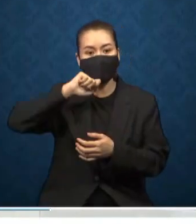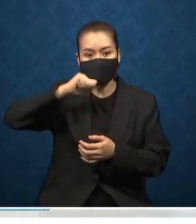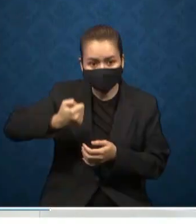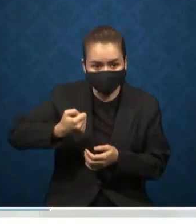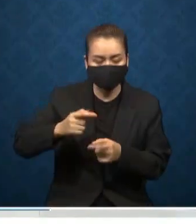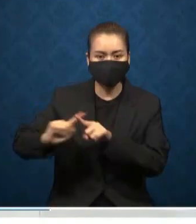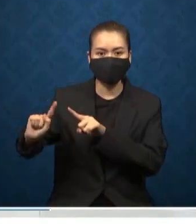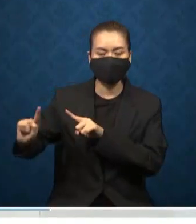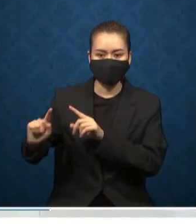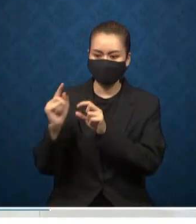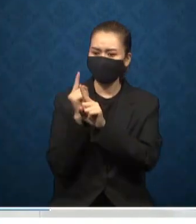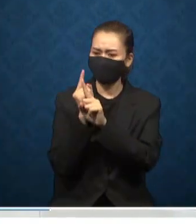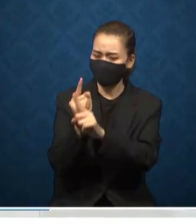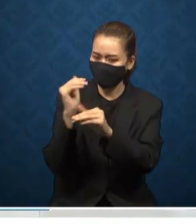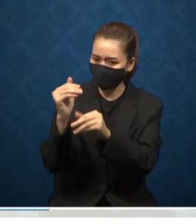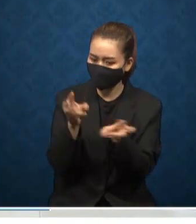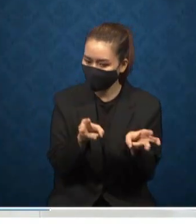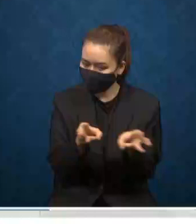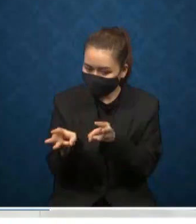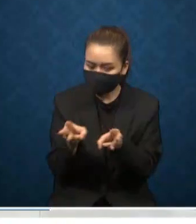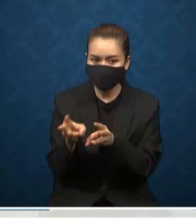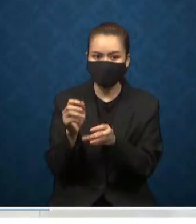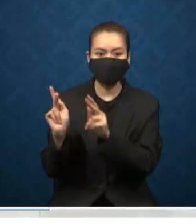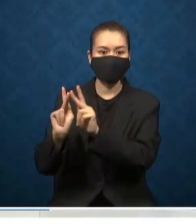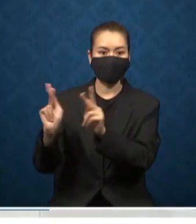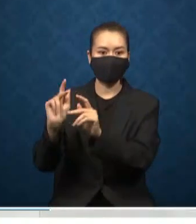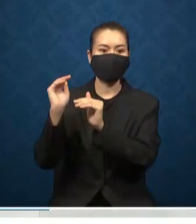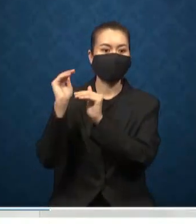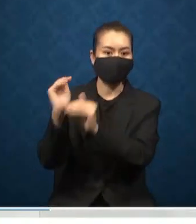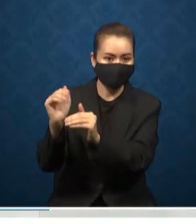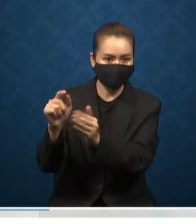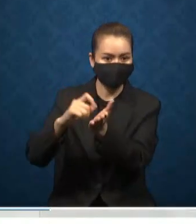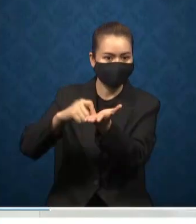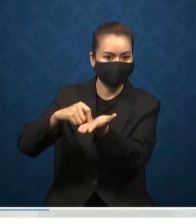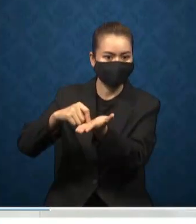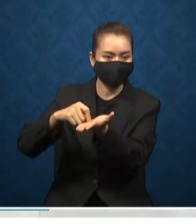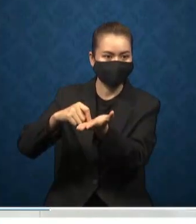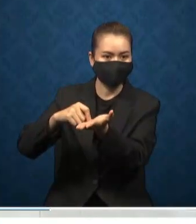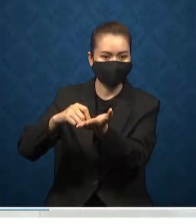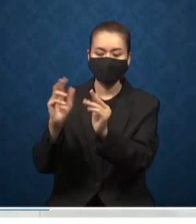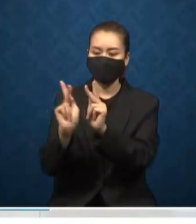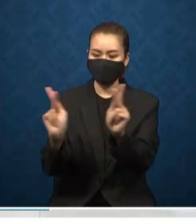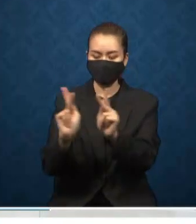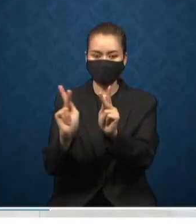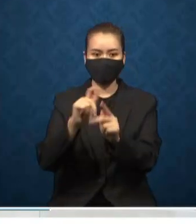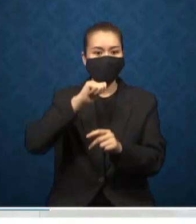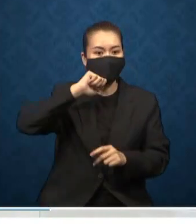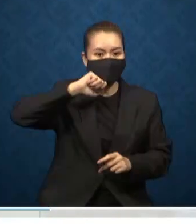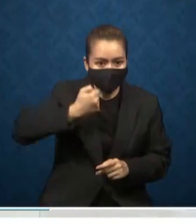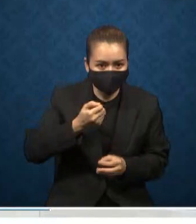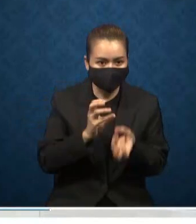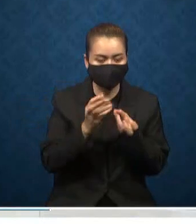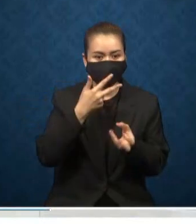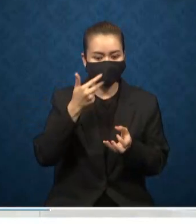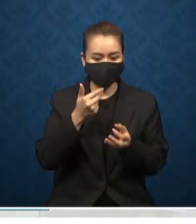ตามหลักเกณฑ์และวิธีการที่คณะกรรมการกำหนดก็คือคณะกรรมการอ้อยน้ำตาลทรายที่มีทั้ง3ฝ่